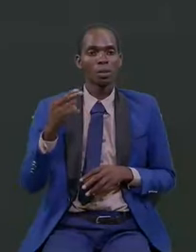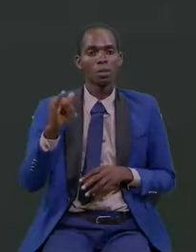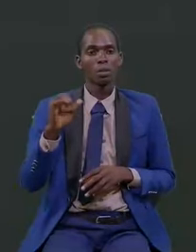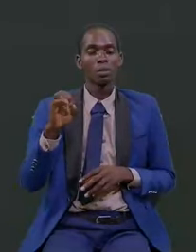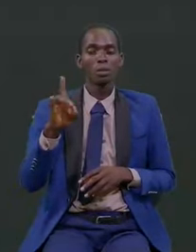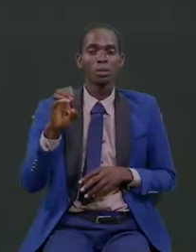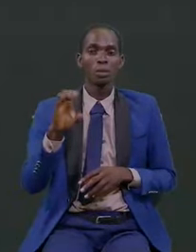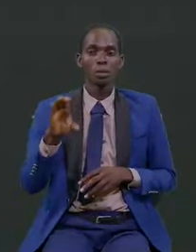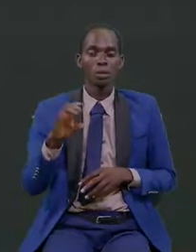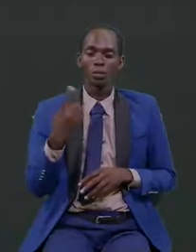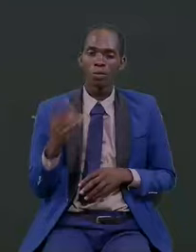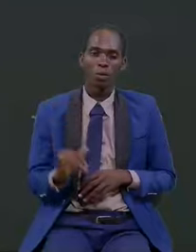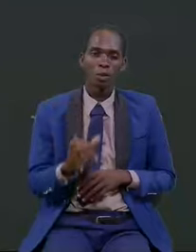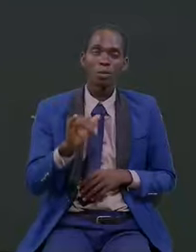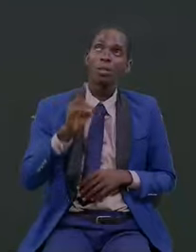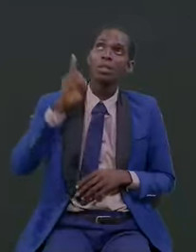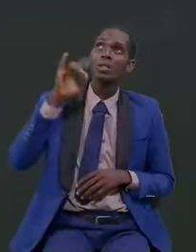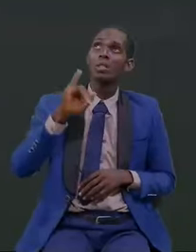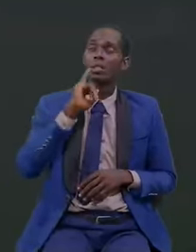Toujours, il est notre